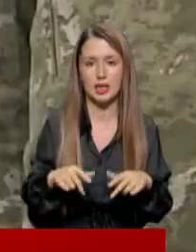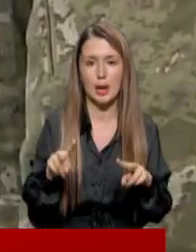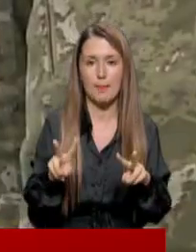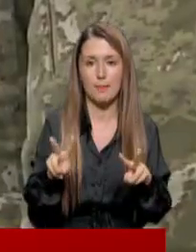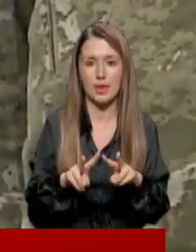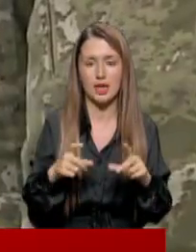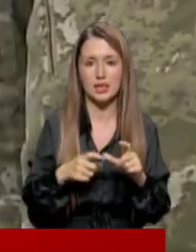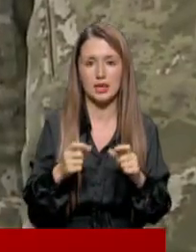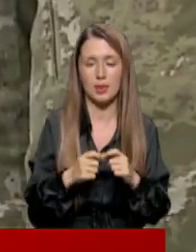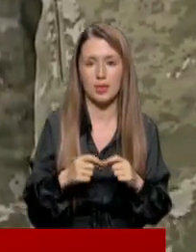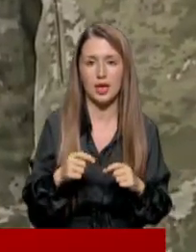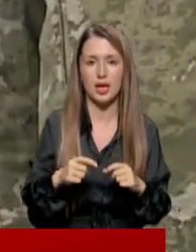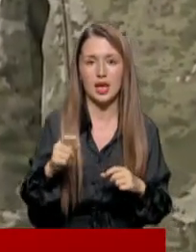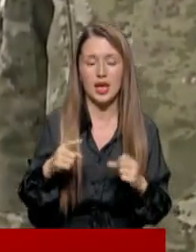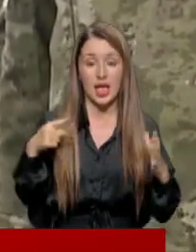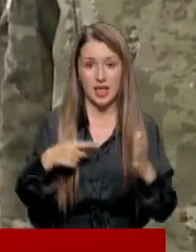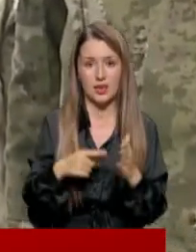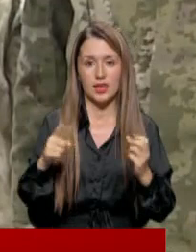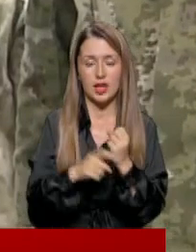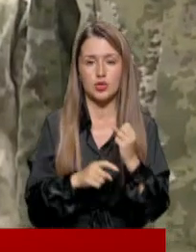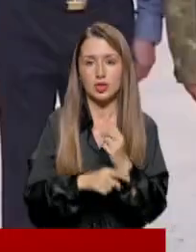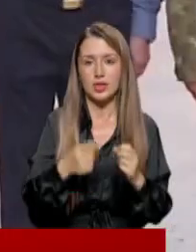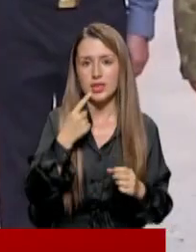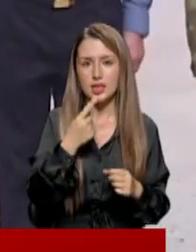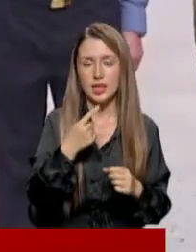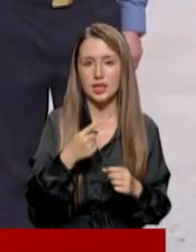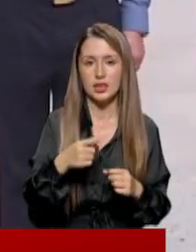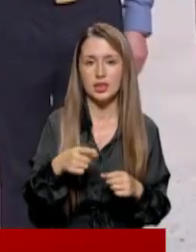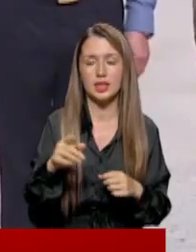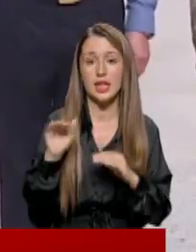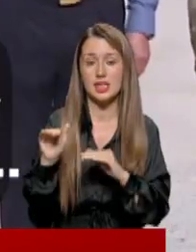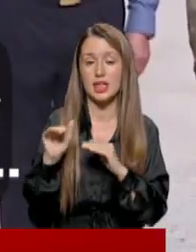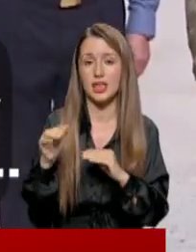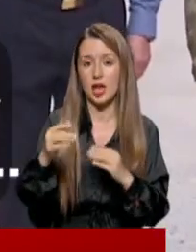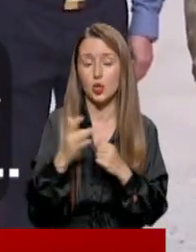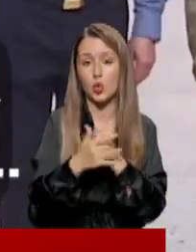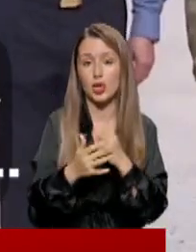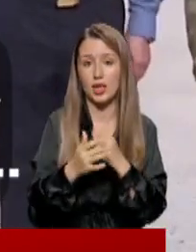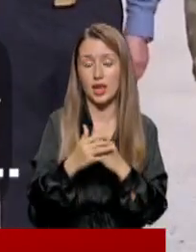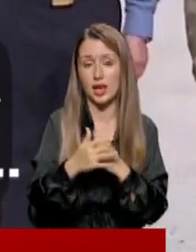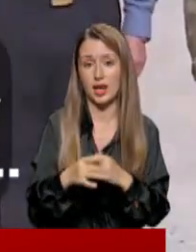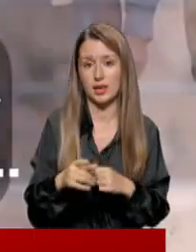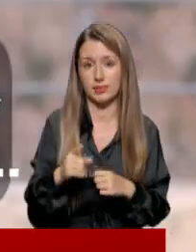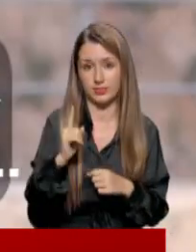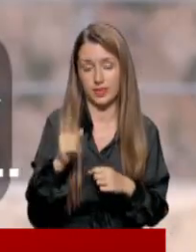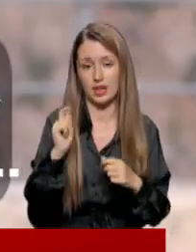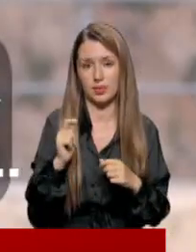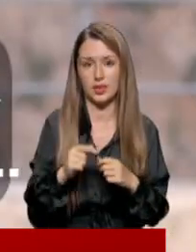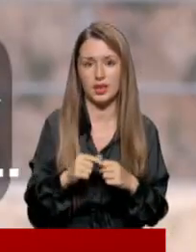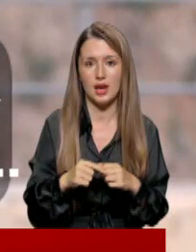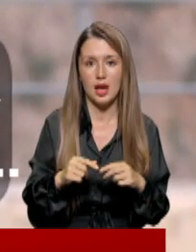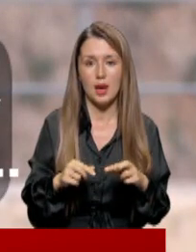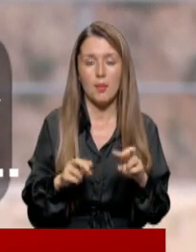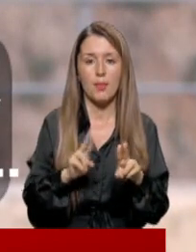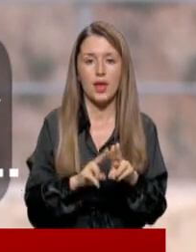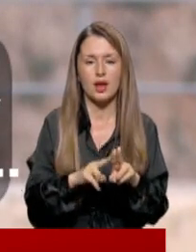tek hedefimiz teröristler dedi. Terör örgütlerini destekleyen ülkelere gözdağı verdi. Teröristlerin adı ne olursa olsun, PKK olsun,